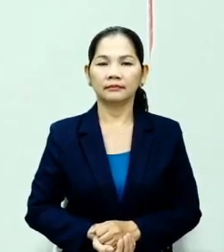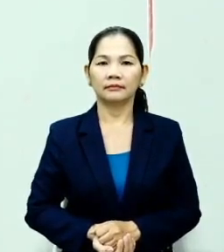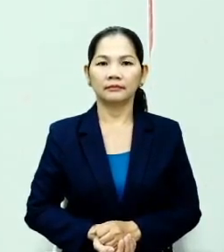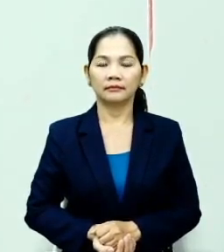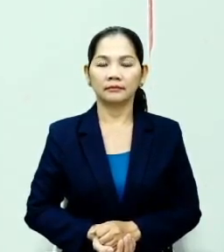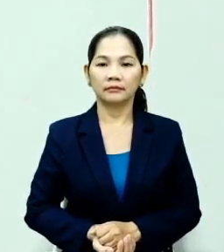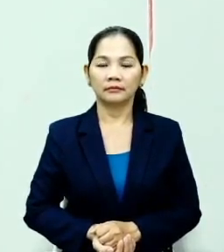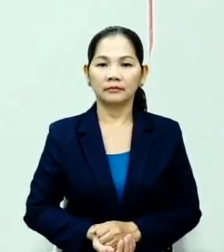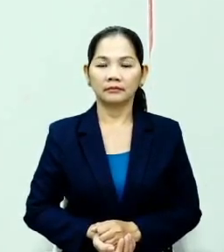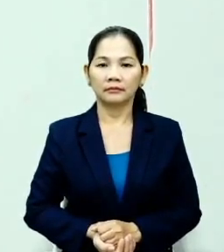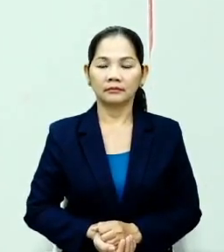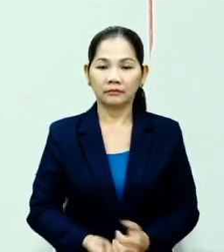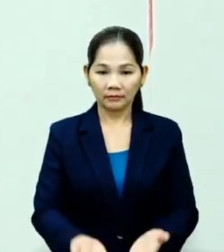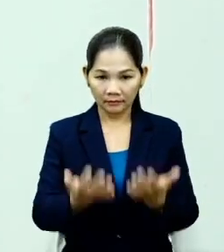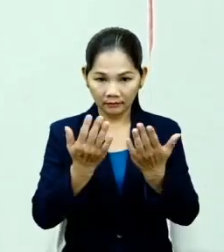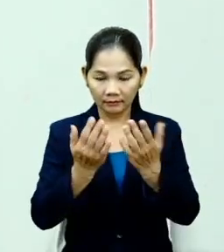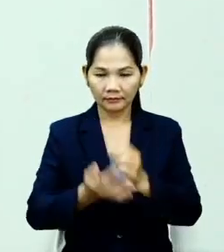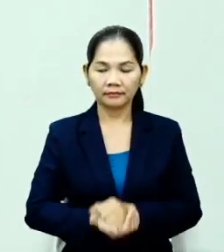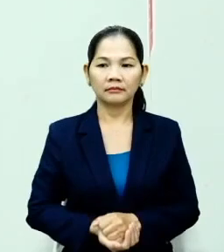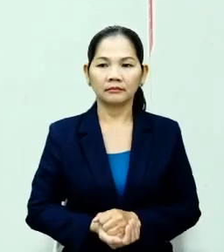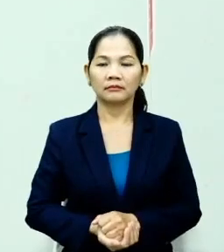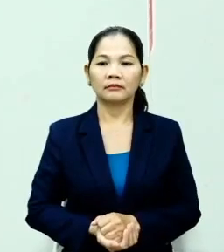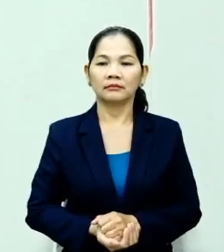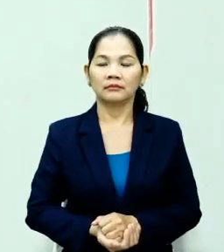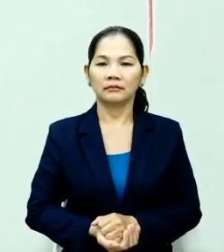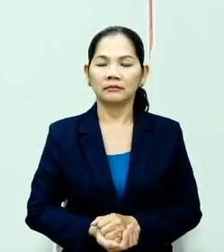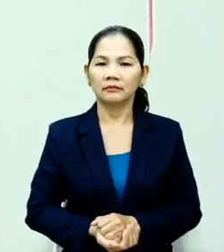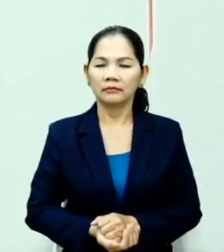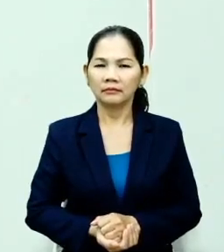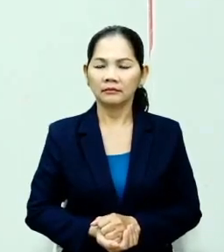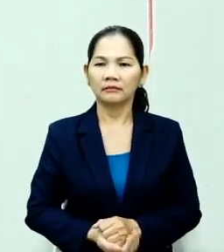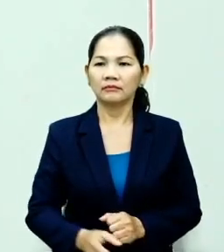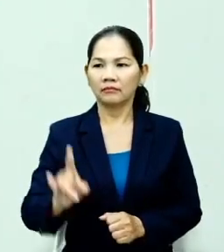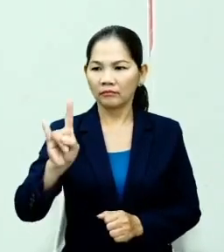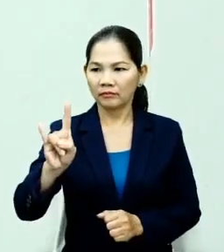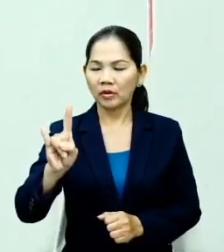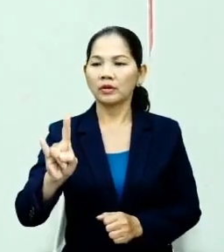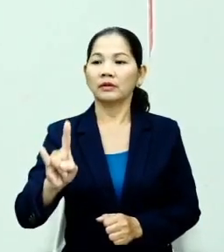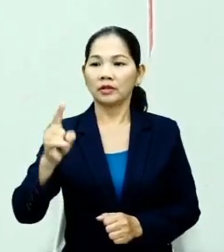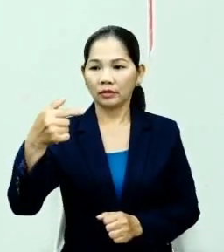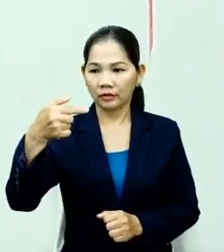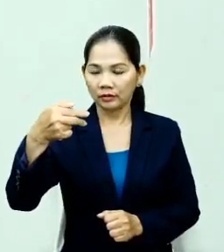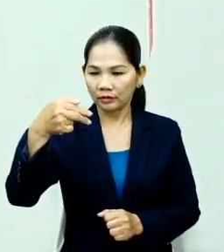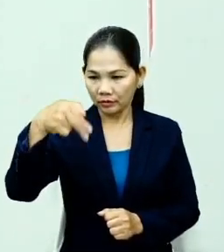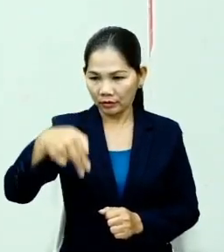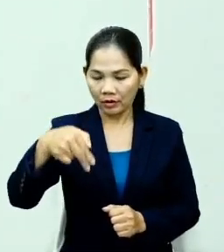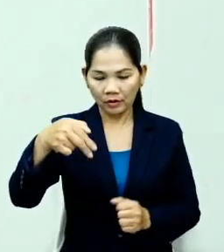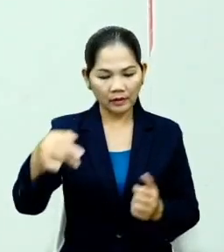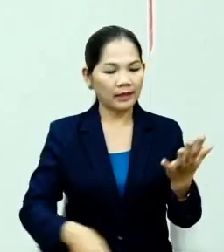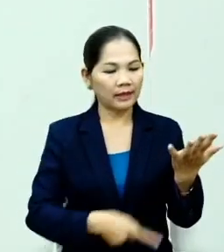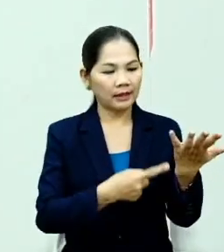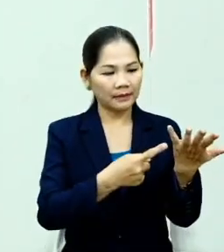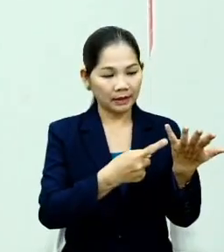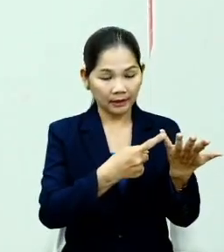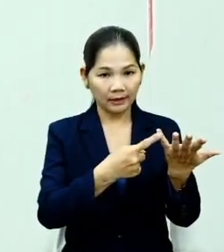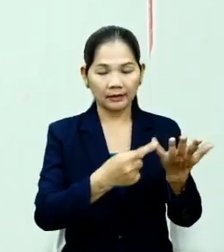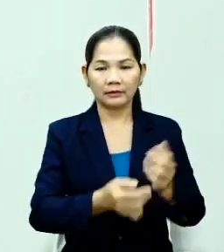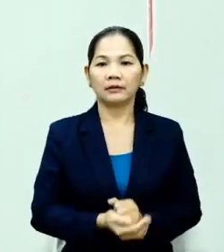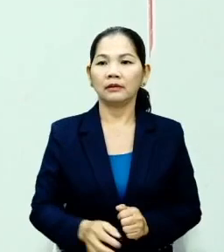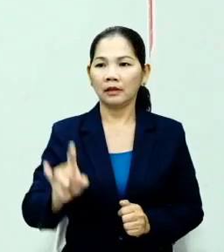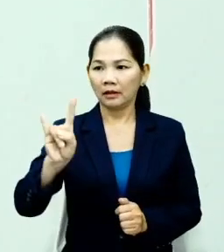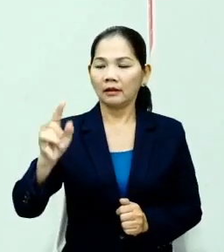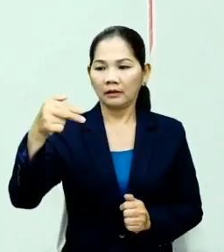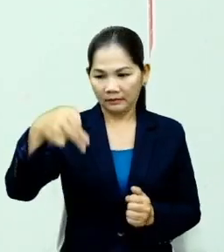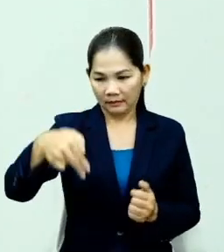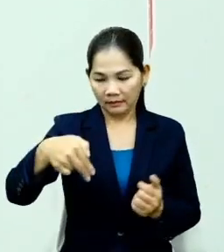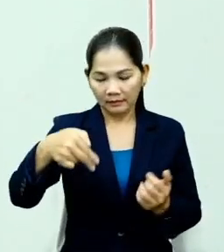cha ấy là con chăm tiền toàn nó con mặt to é mặt tê cha mà đào tiện nó con mặt to